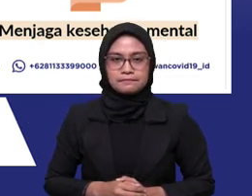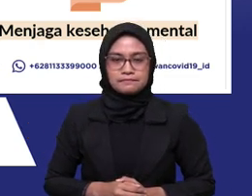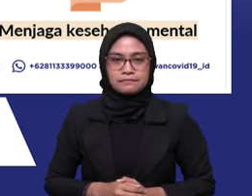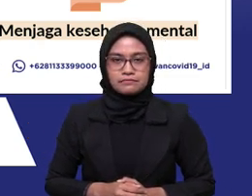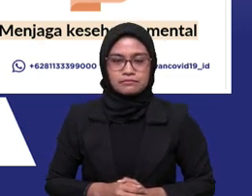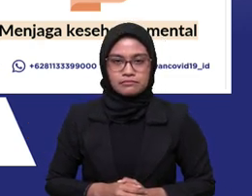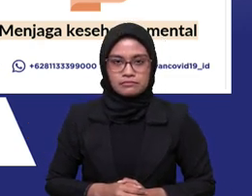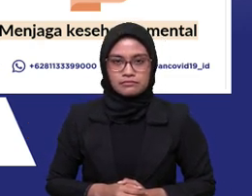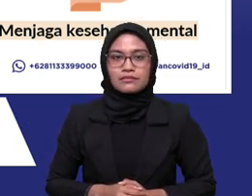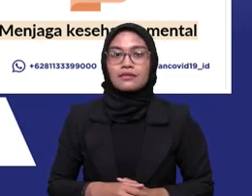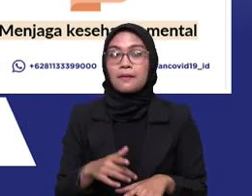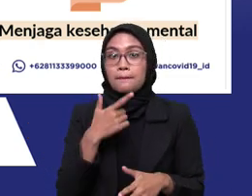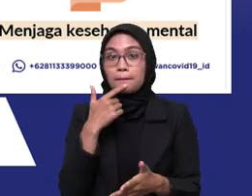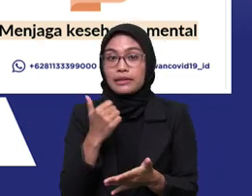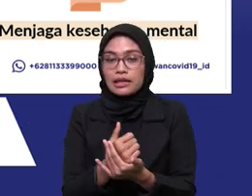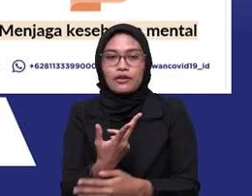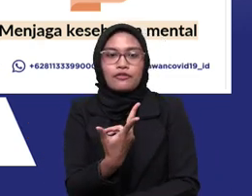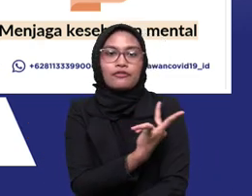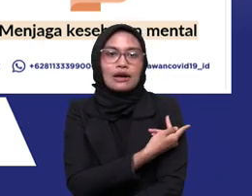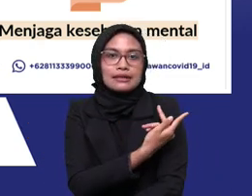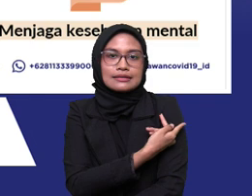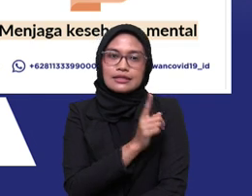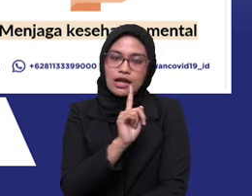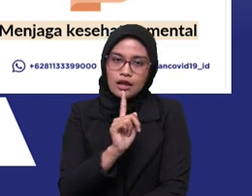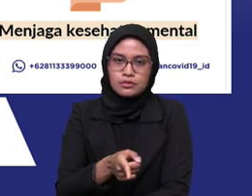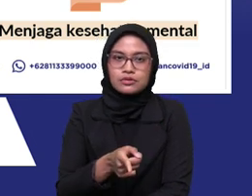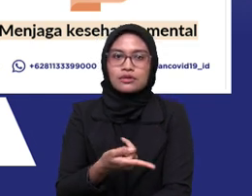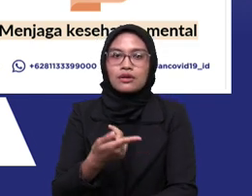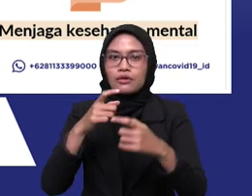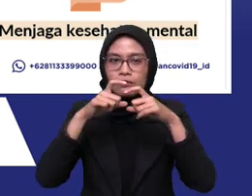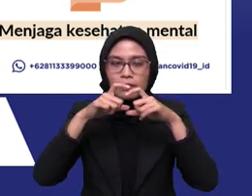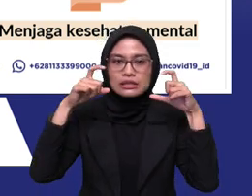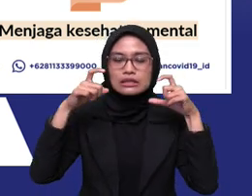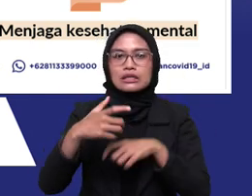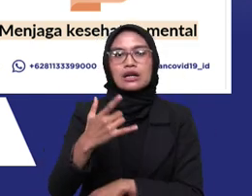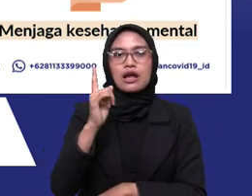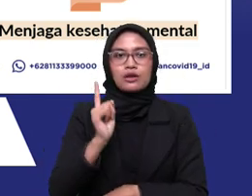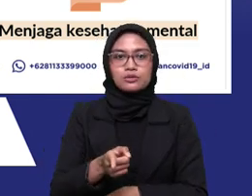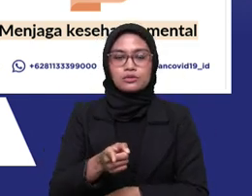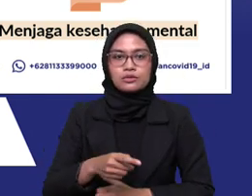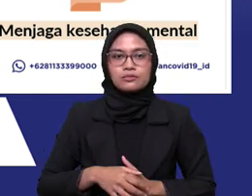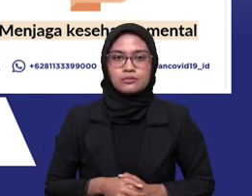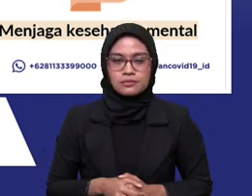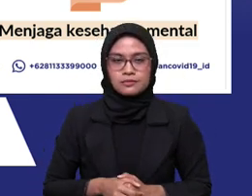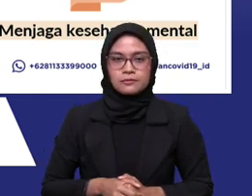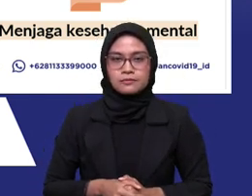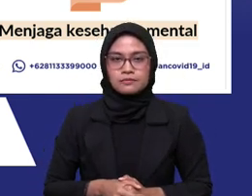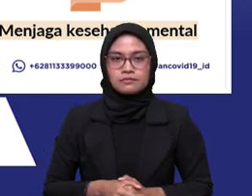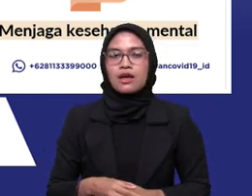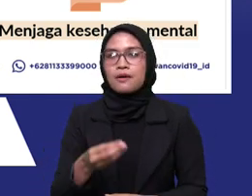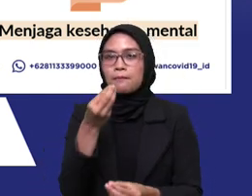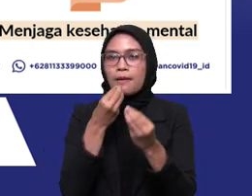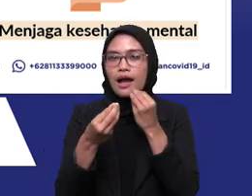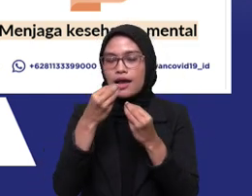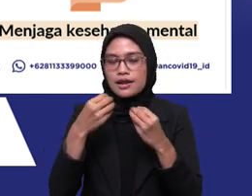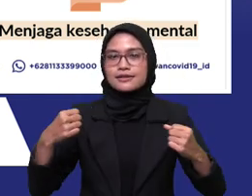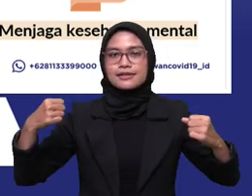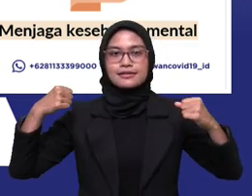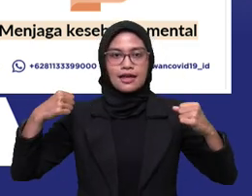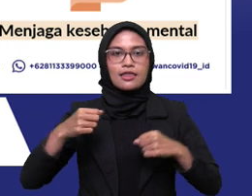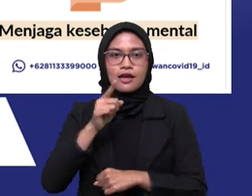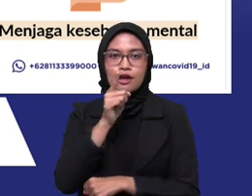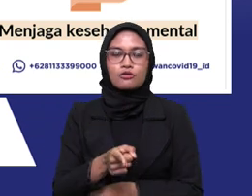sudah divaksinasi Booster dan memakai Master dengan sempurna Hai yang ke-8 mengkonsumsi makanan yang sehat